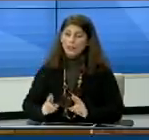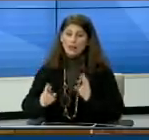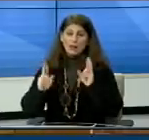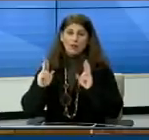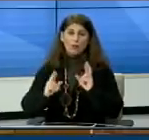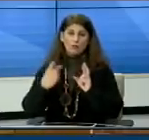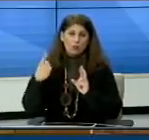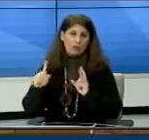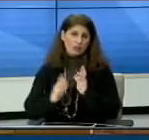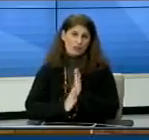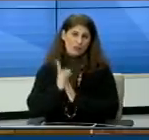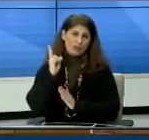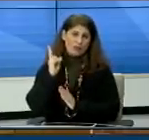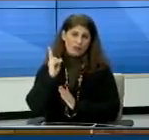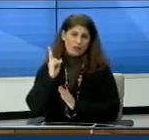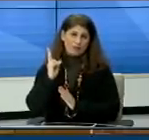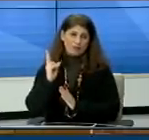112.